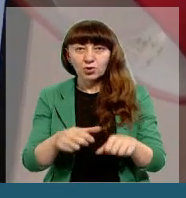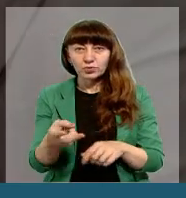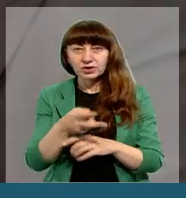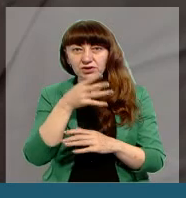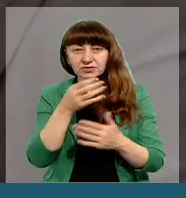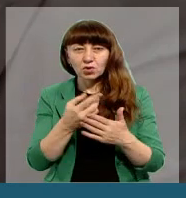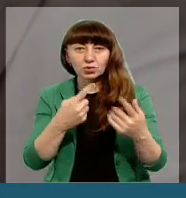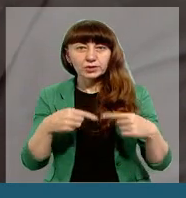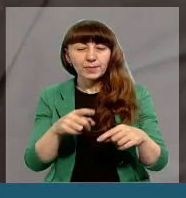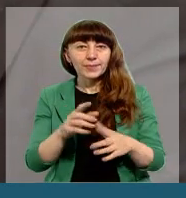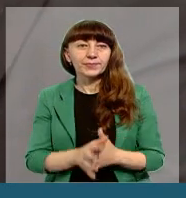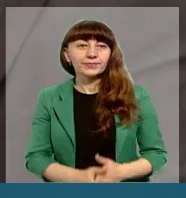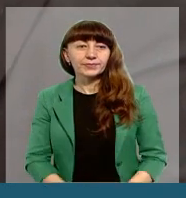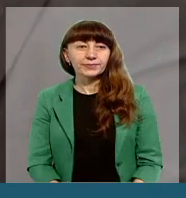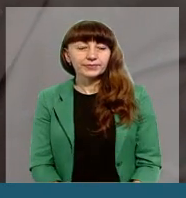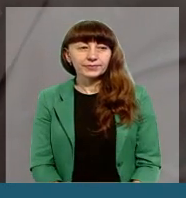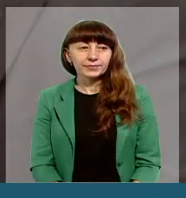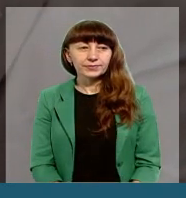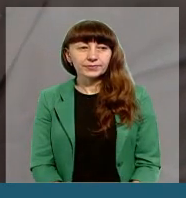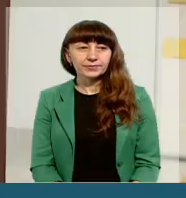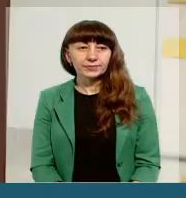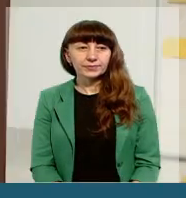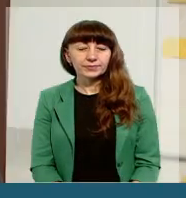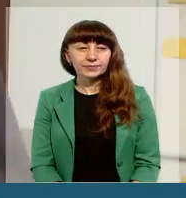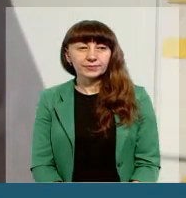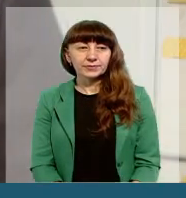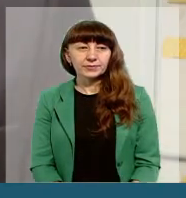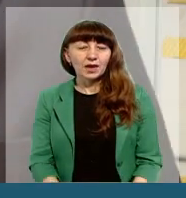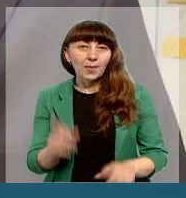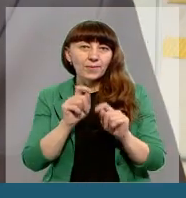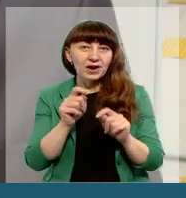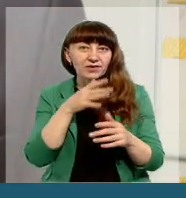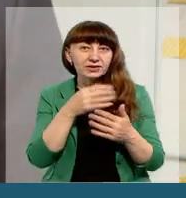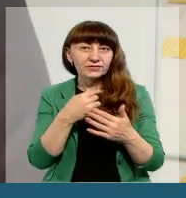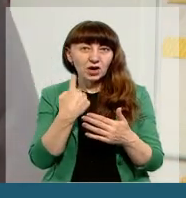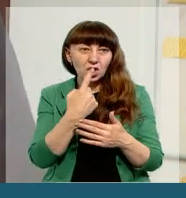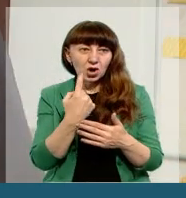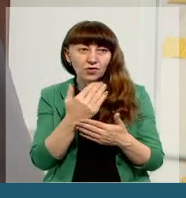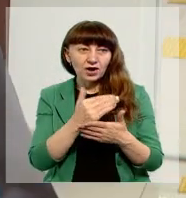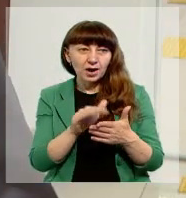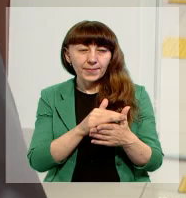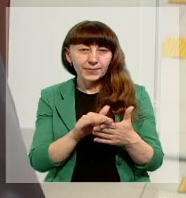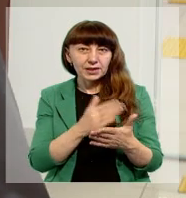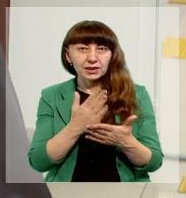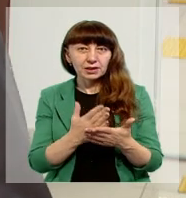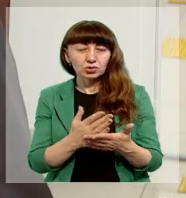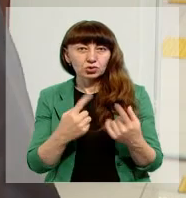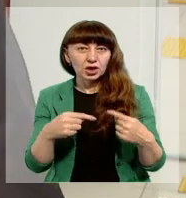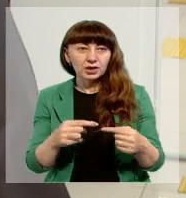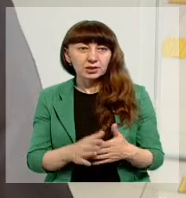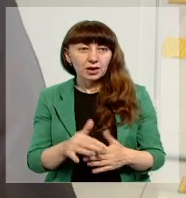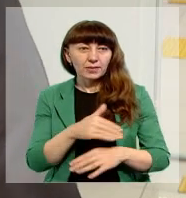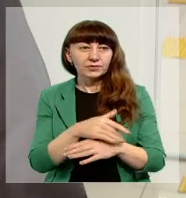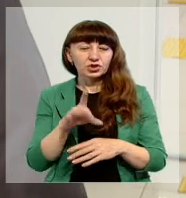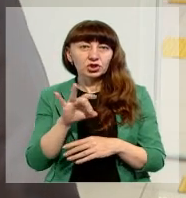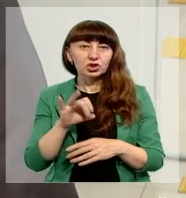свой участок и проверить себя в списках избирателей. Участок референдума номер 20 расположен по адресу